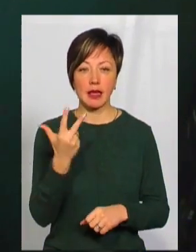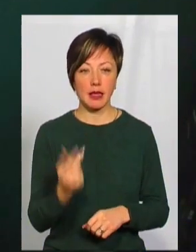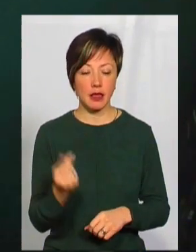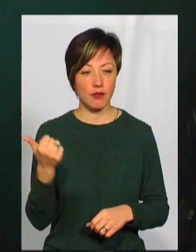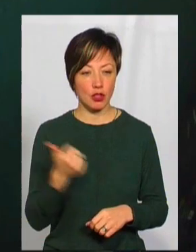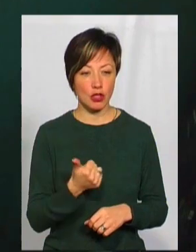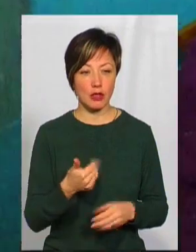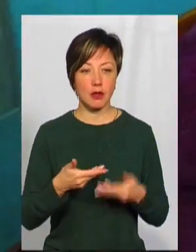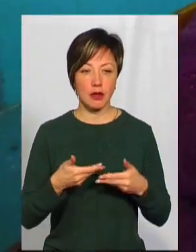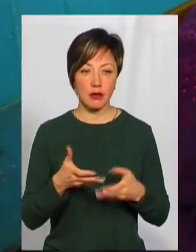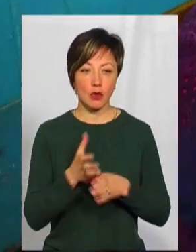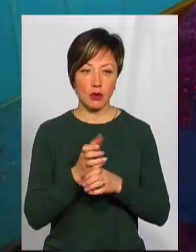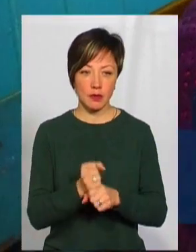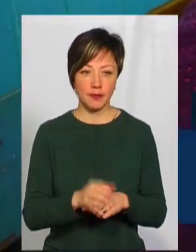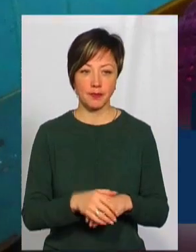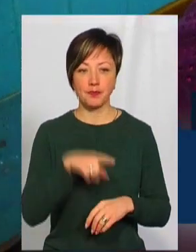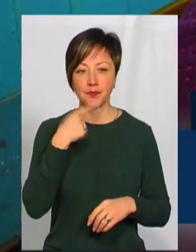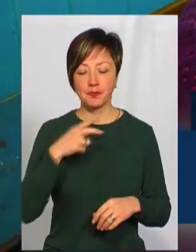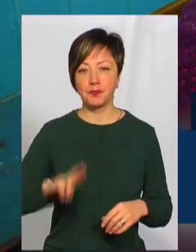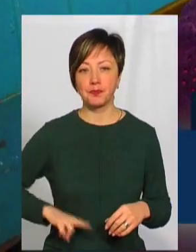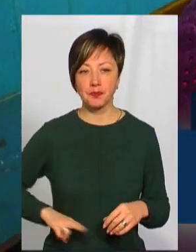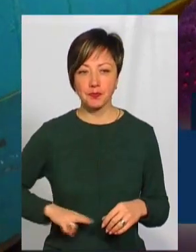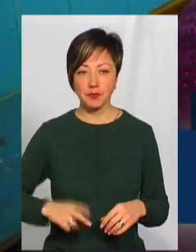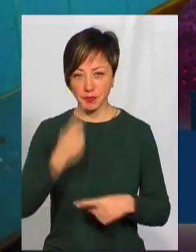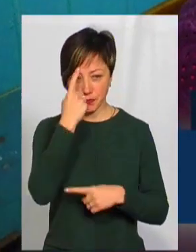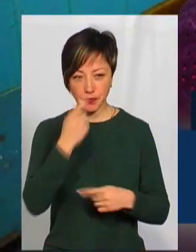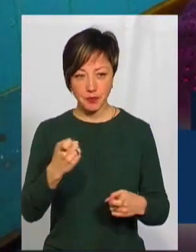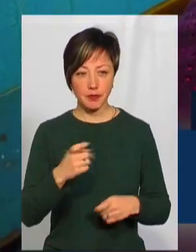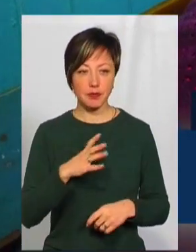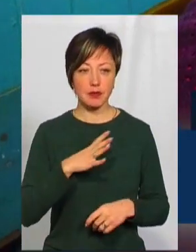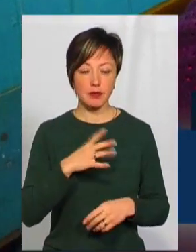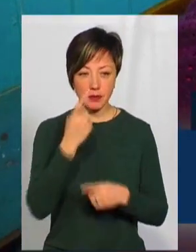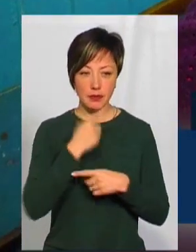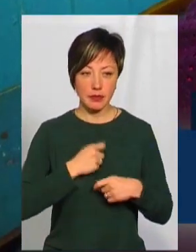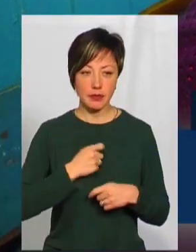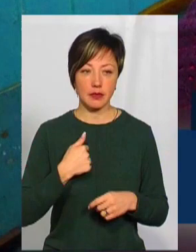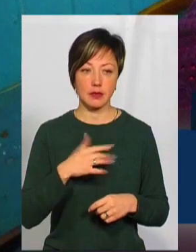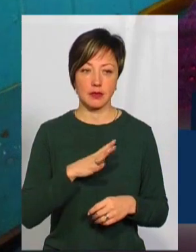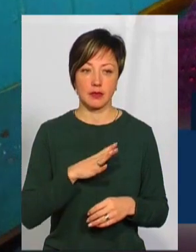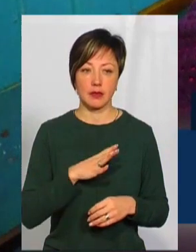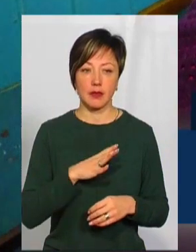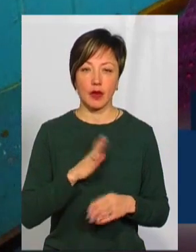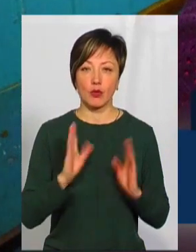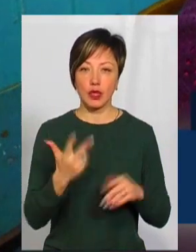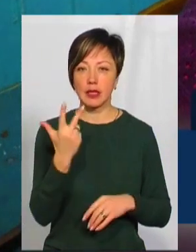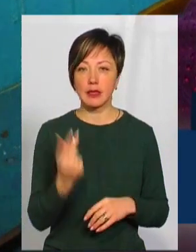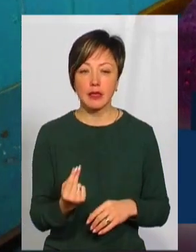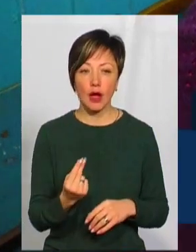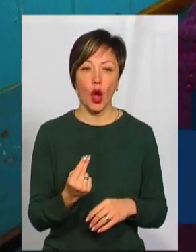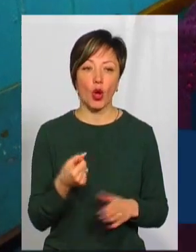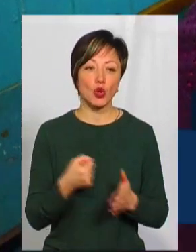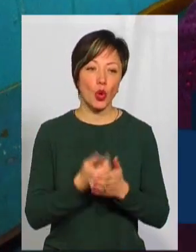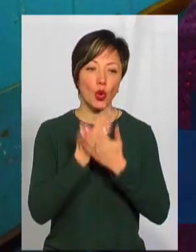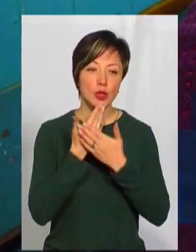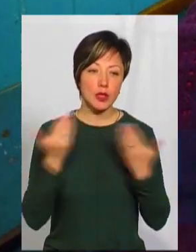в тиждень, ми скорочені. Говорить директор, що він нас предупреждав, що, що буде трьохдневка. До